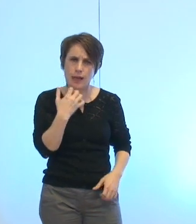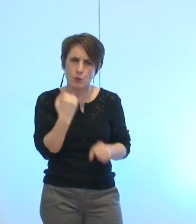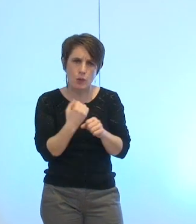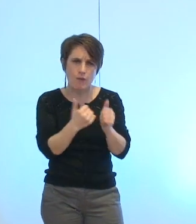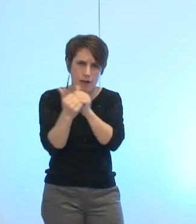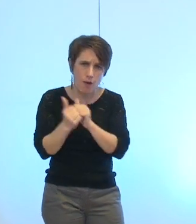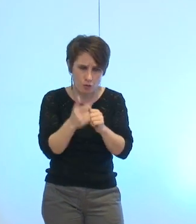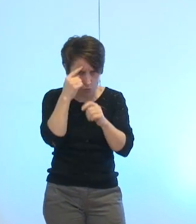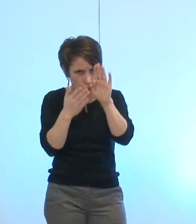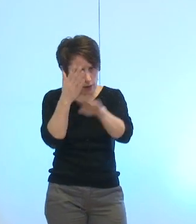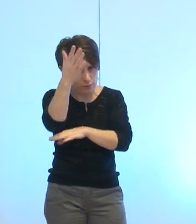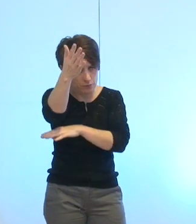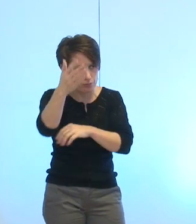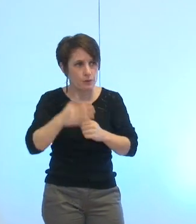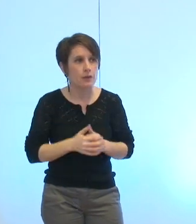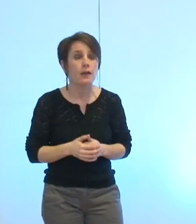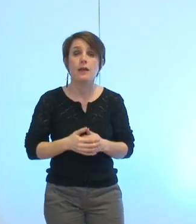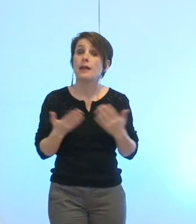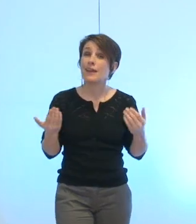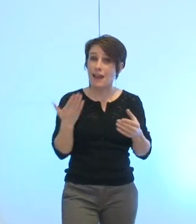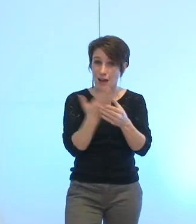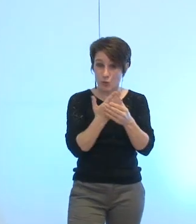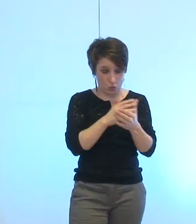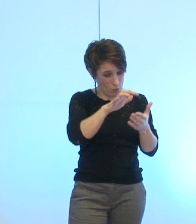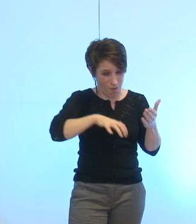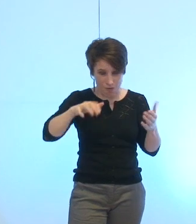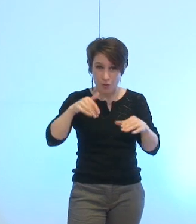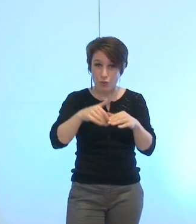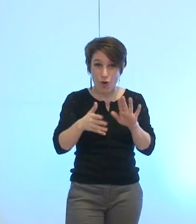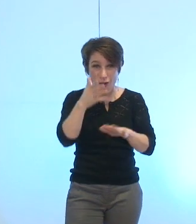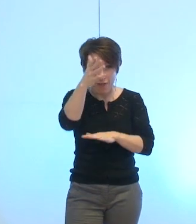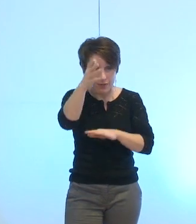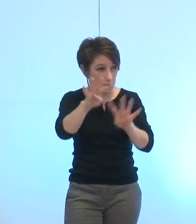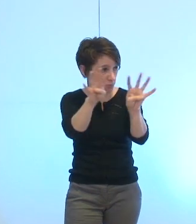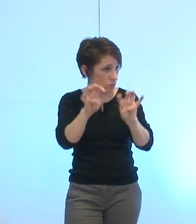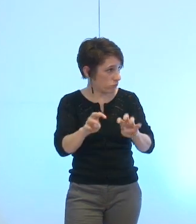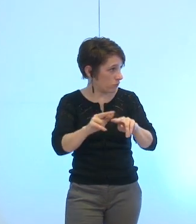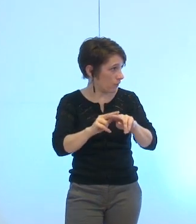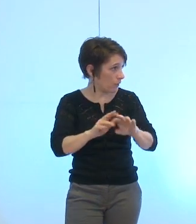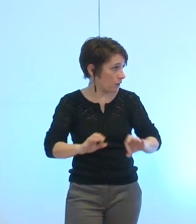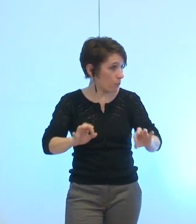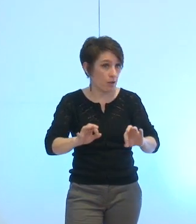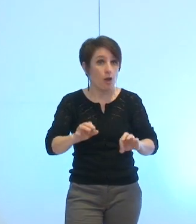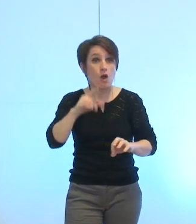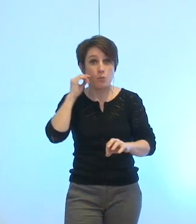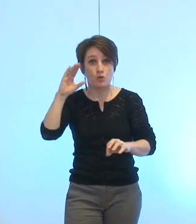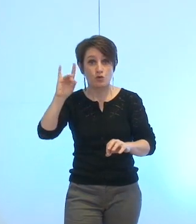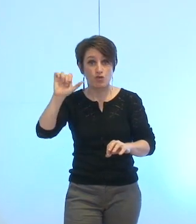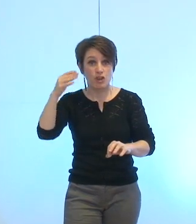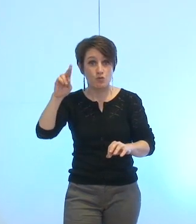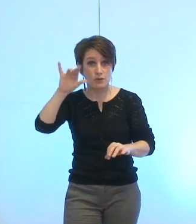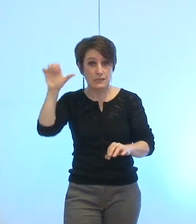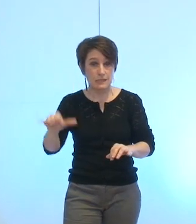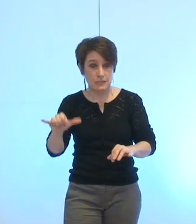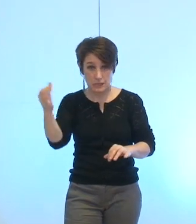là que le bas blesse la suite dans ce document il n'y en a pas vraiment monsieur chamusi l'a dit les services nous ont dit très clairement